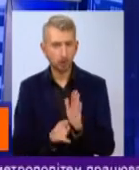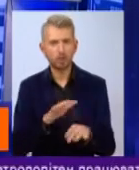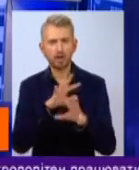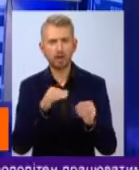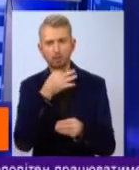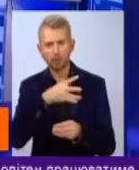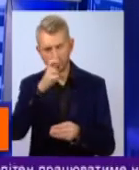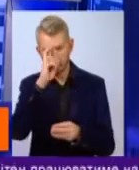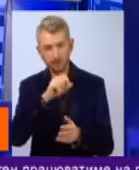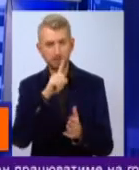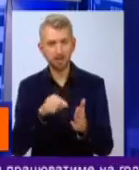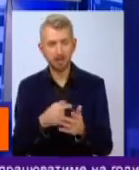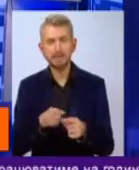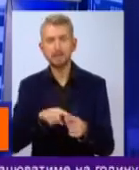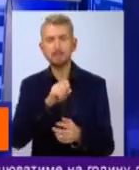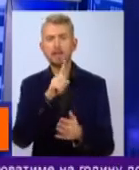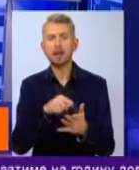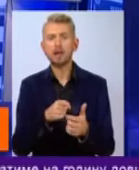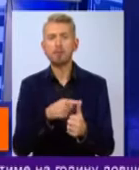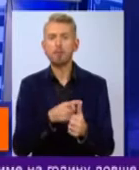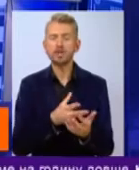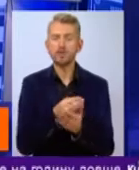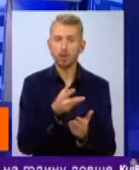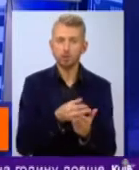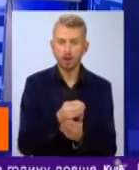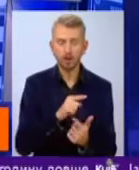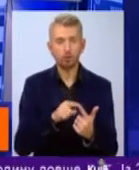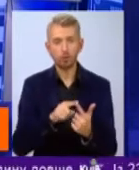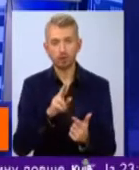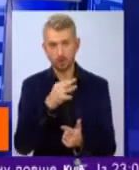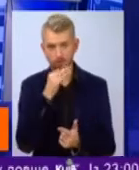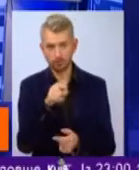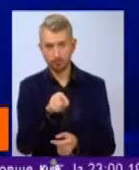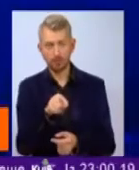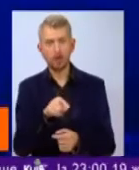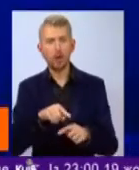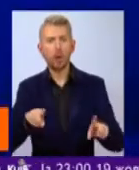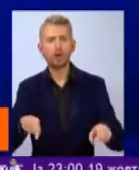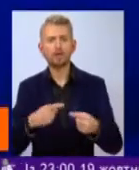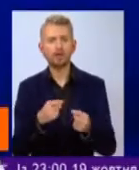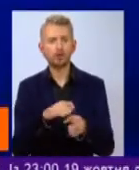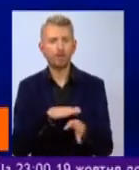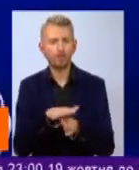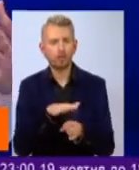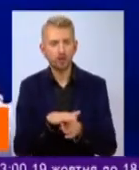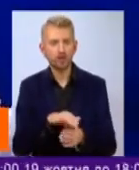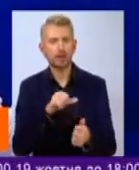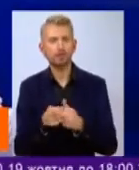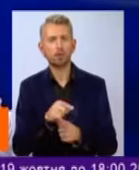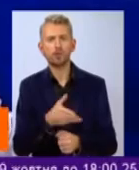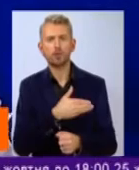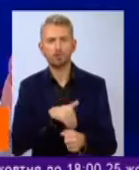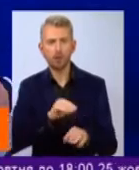будь-яке державне питання, це питання, по-перше, фінансування, а по-друге, як вже сказав колега, організаційного впровадження. Тобто, окрім того, що ми